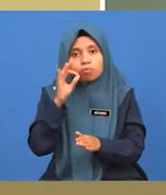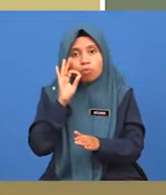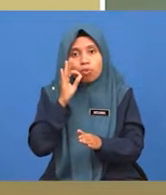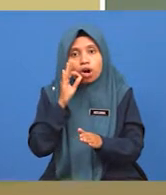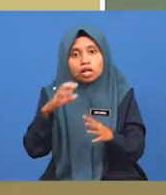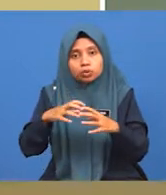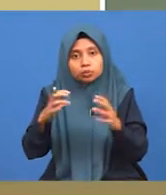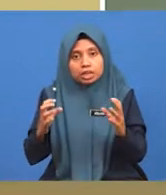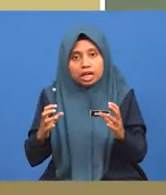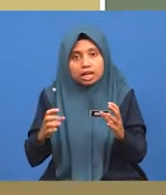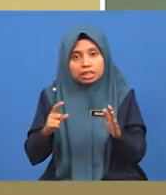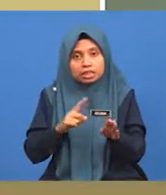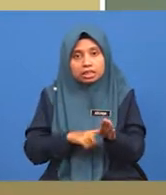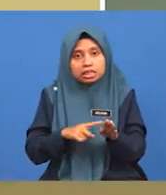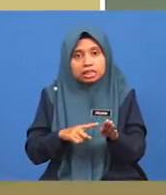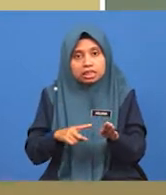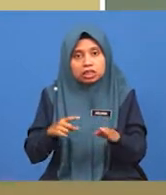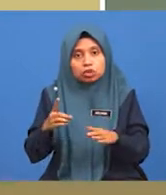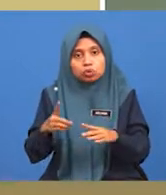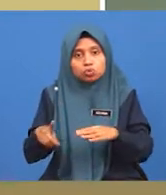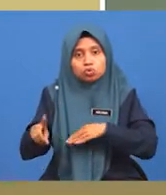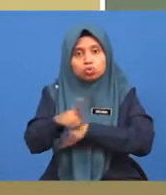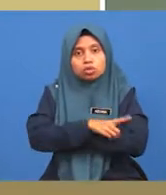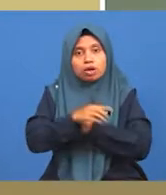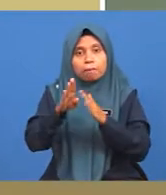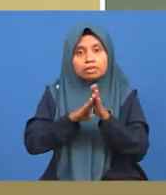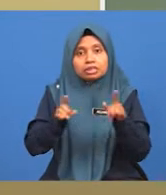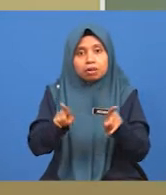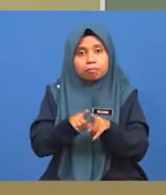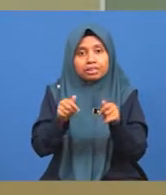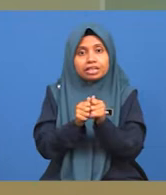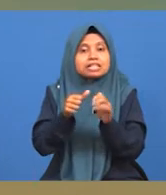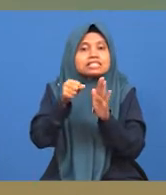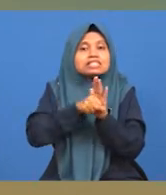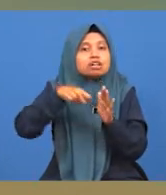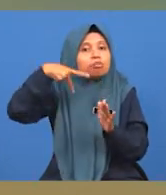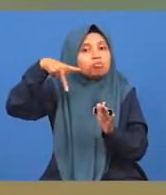di dusun bersama dengan sepupu saya.